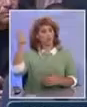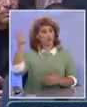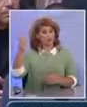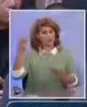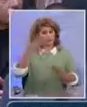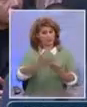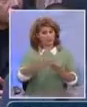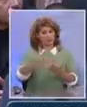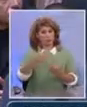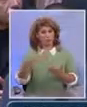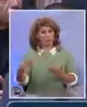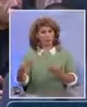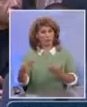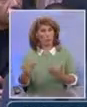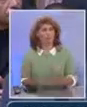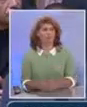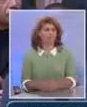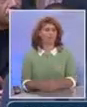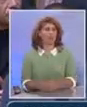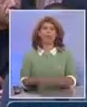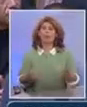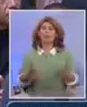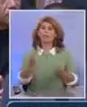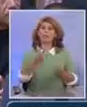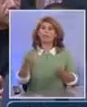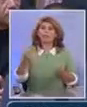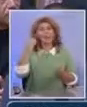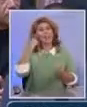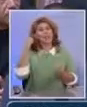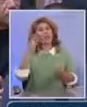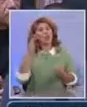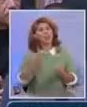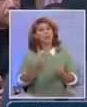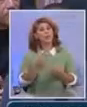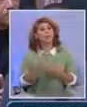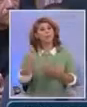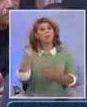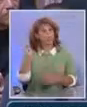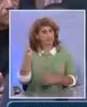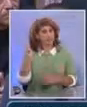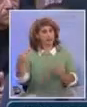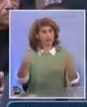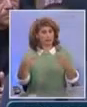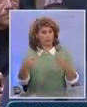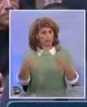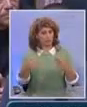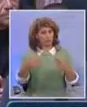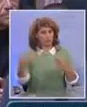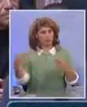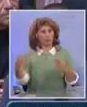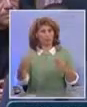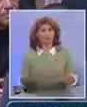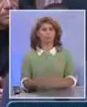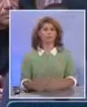το θέμα αυτό και είχε γίνει ζήτημα ιδεολογικής και πολιτικής αντιπαράθεσης, είχε